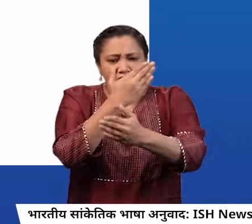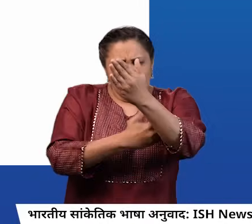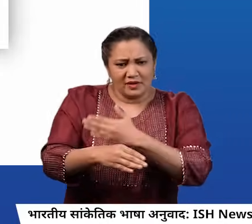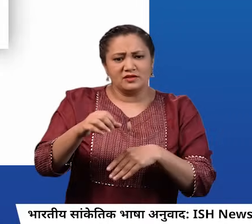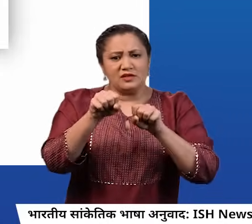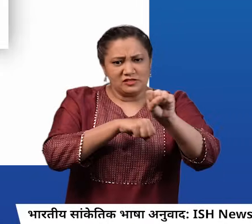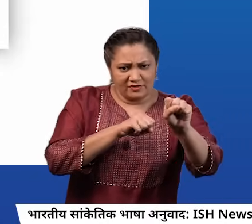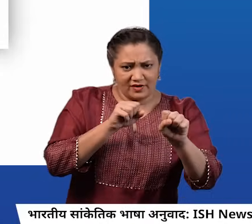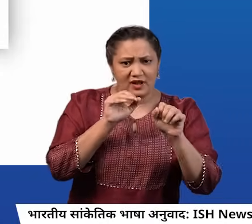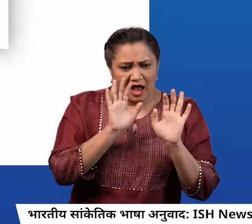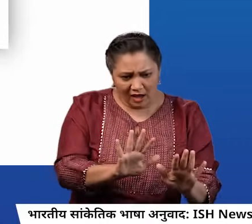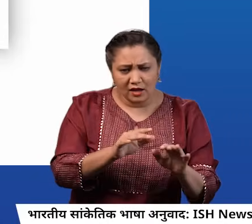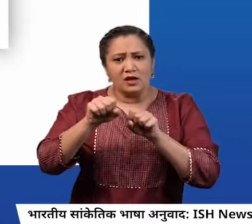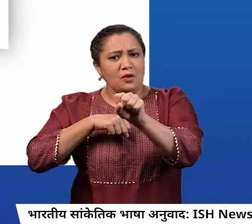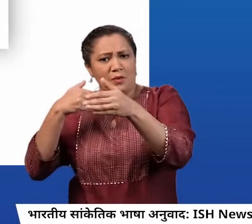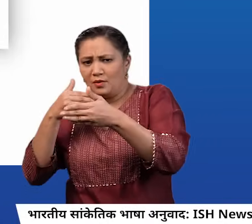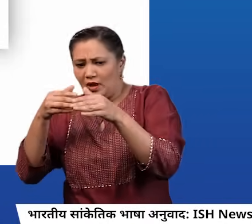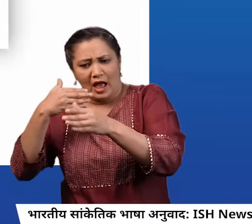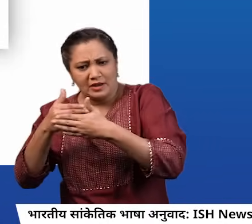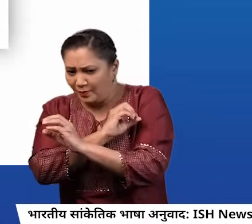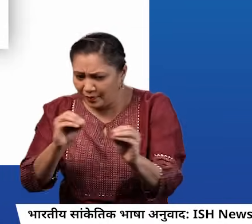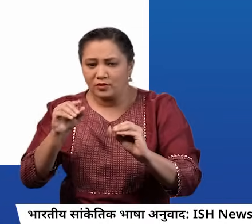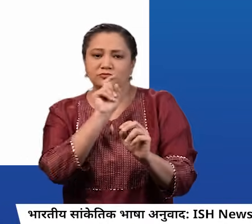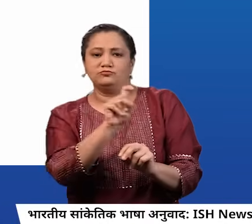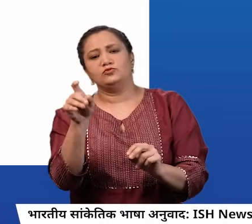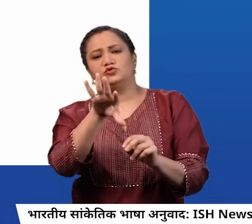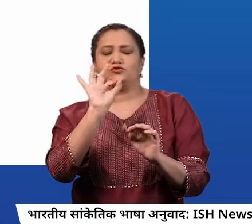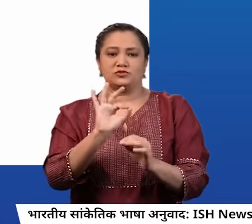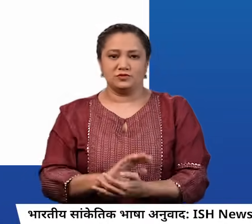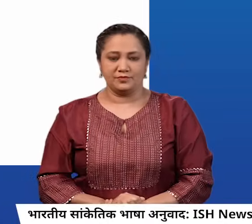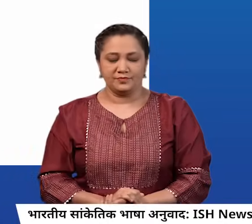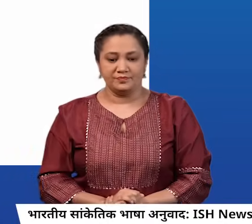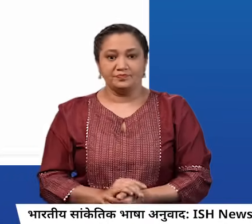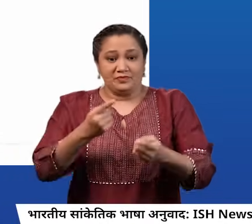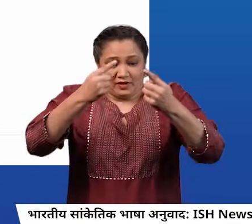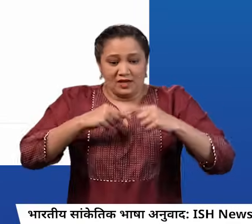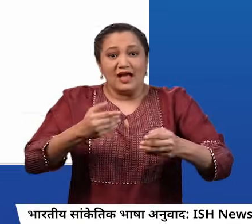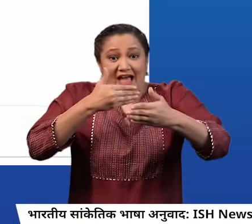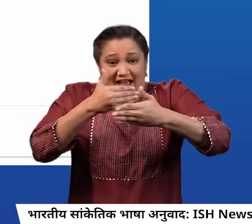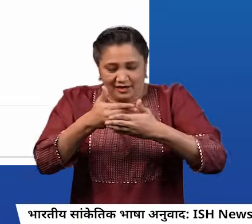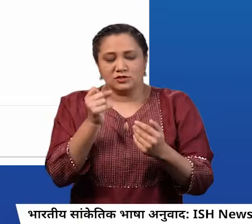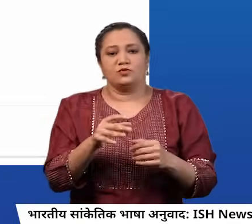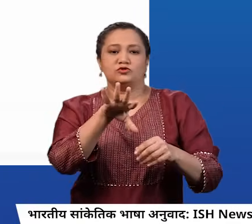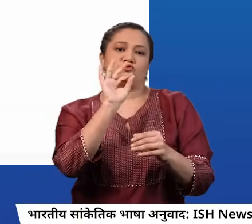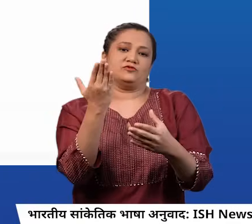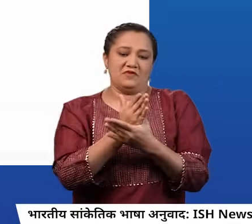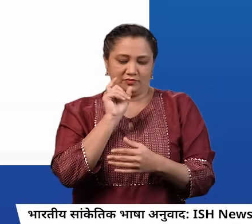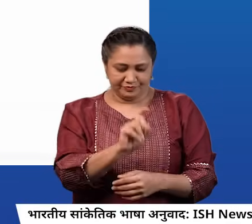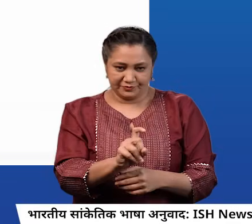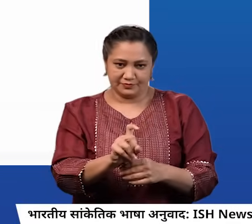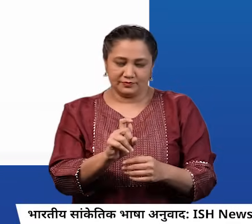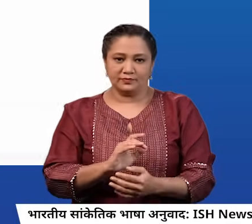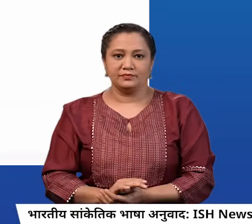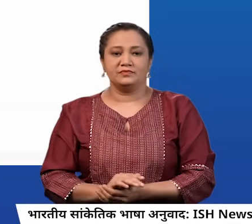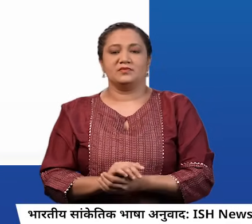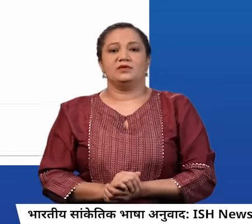अपल प्रमाण पत्र जूडने साथी खालीस दिलेल्या चूस फाइल या